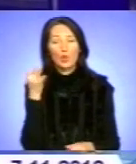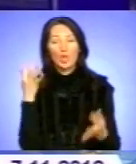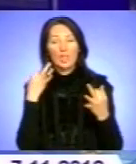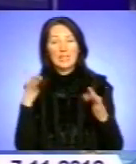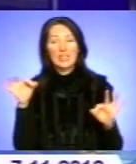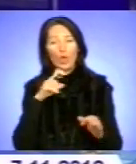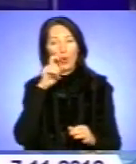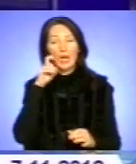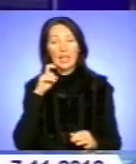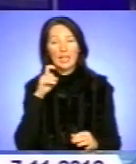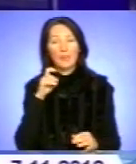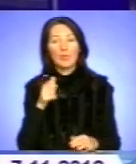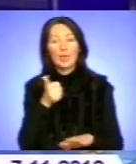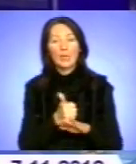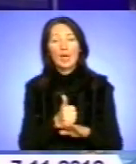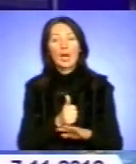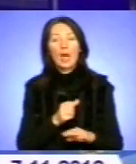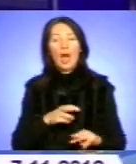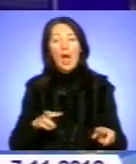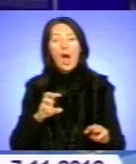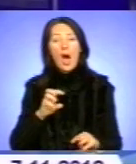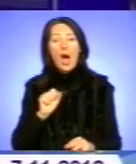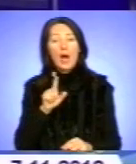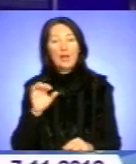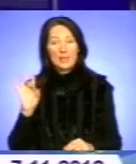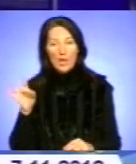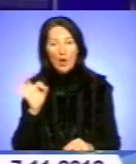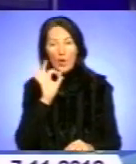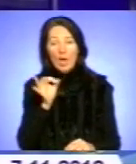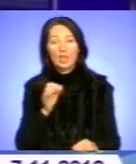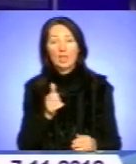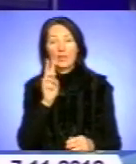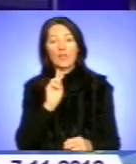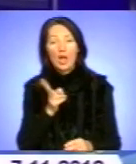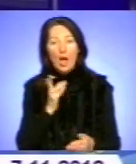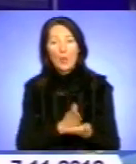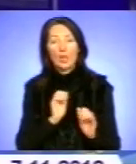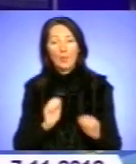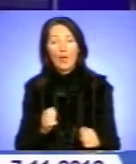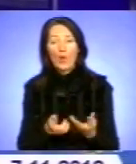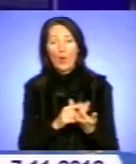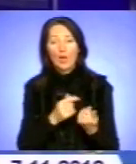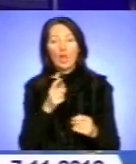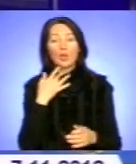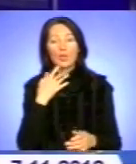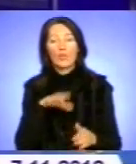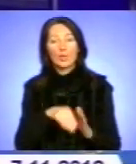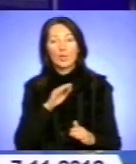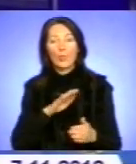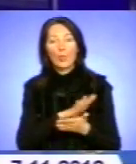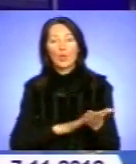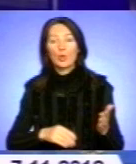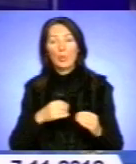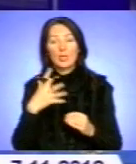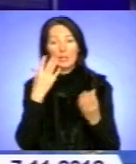незалежної України. Прем'єр Микола Азаров каже, ЦВК має право рахувати голоси виборців протягом 15 днів після дня